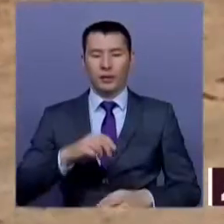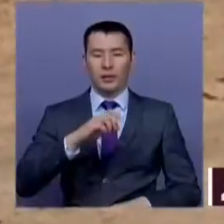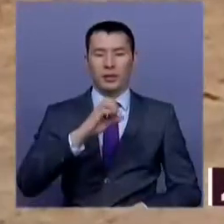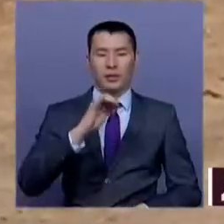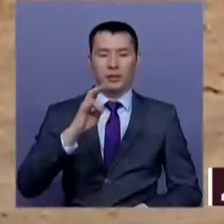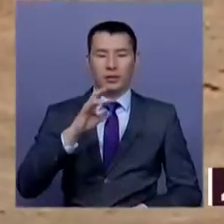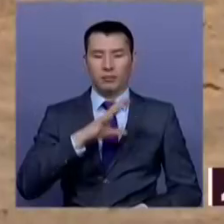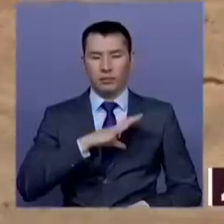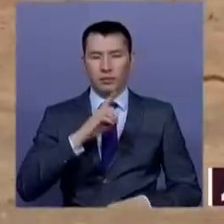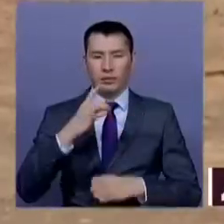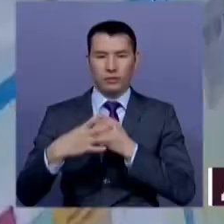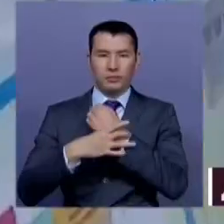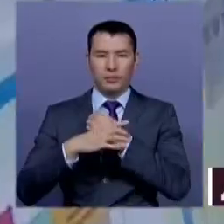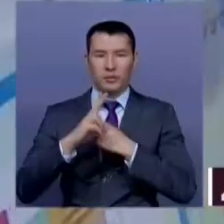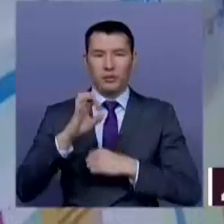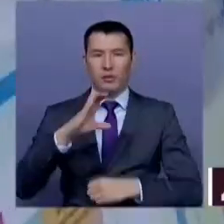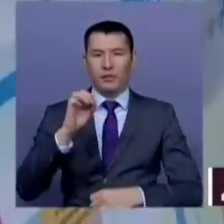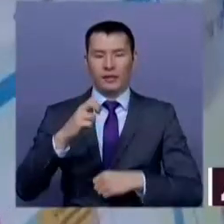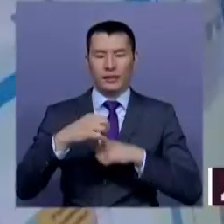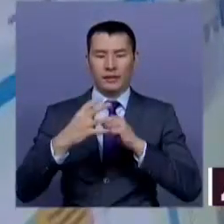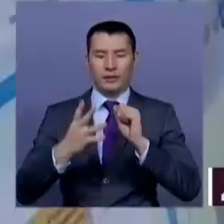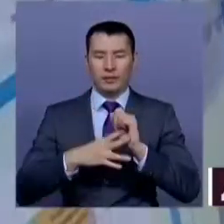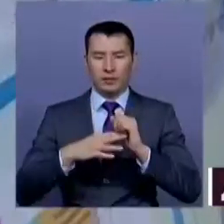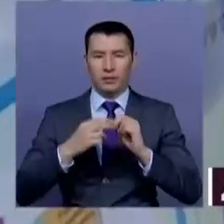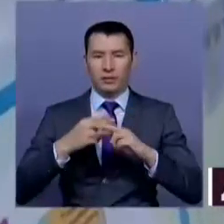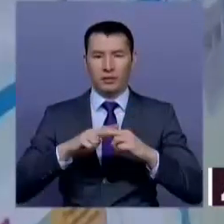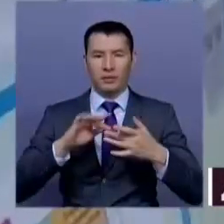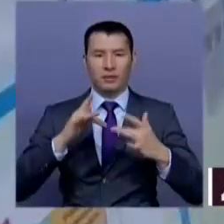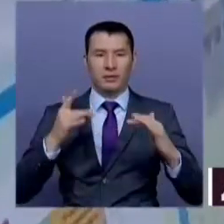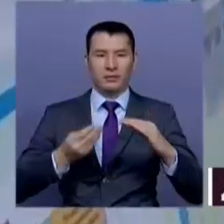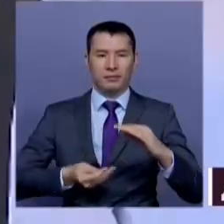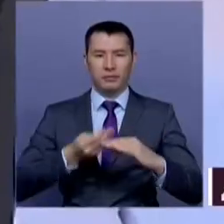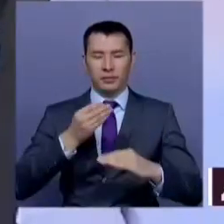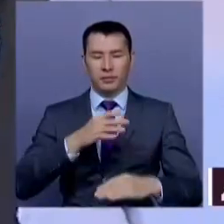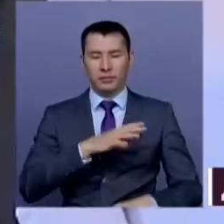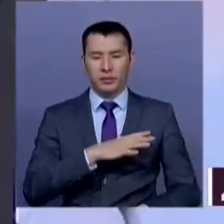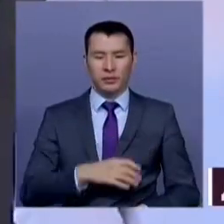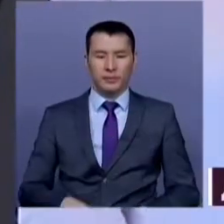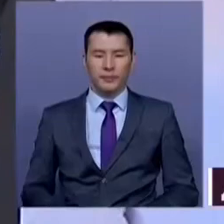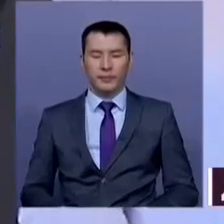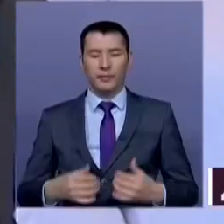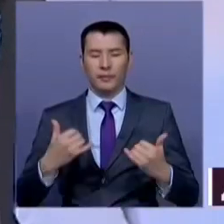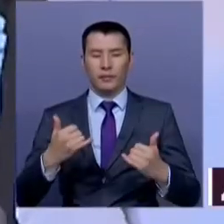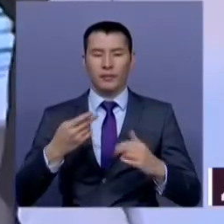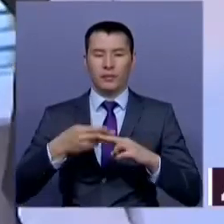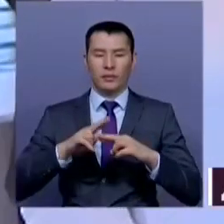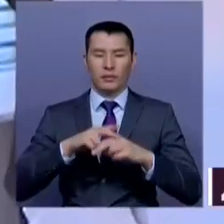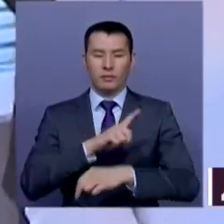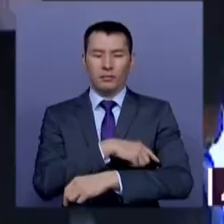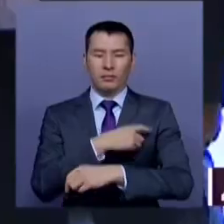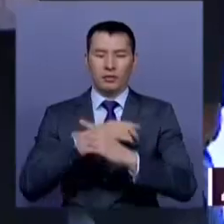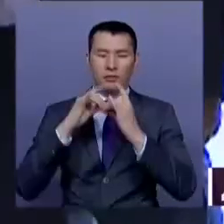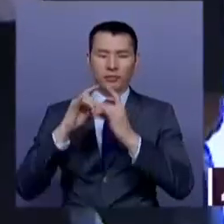Биртанов заболел COVID-19. Об этом он написал на своей странице в Facebook. Сейчас глава профильного ведомства получает лечение в инфекционном